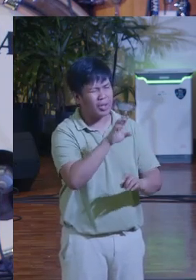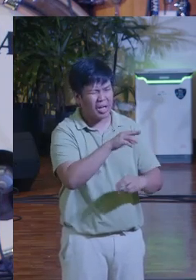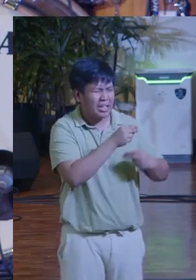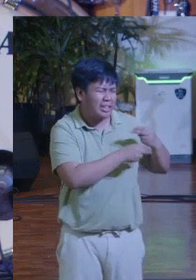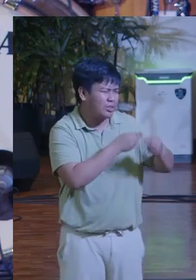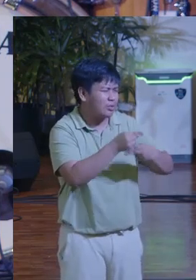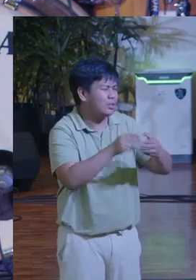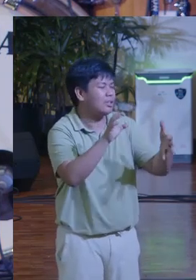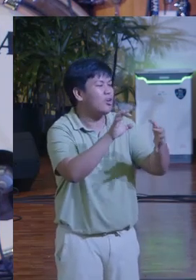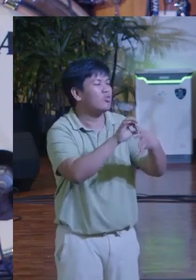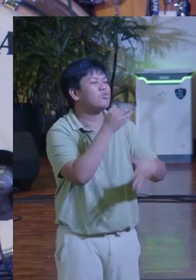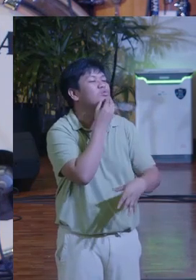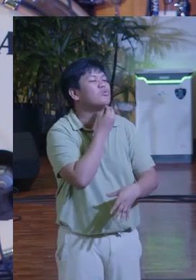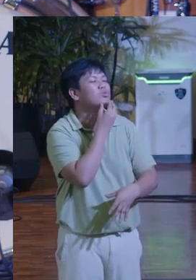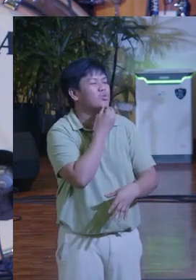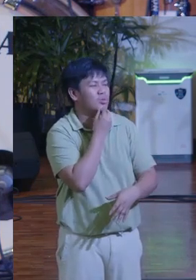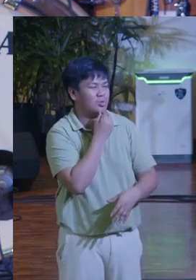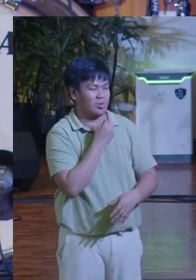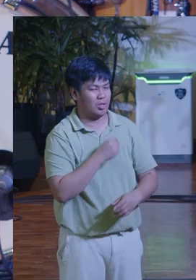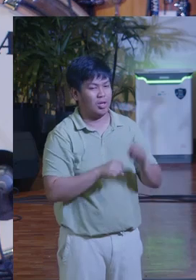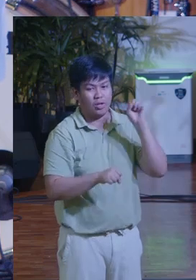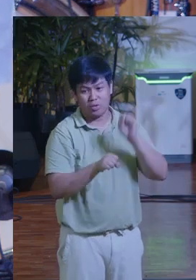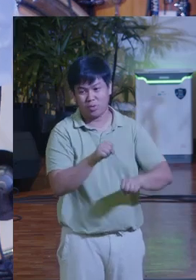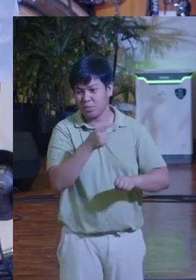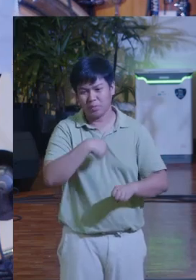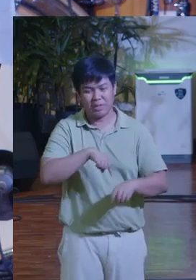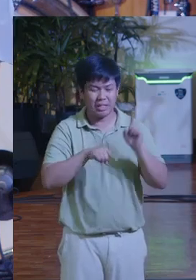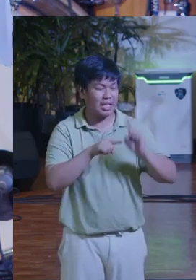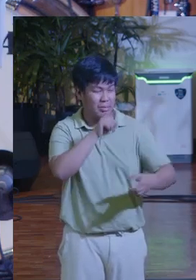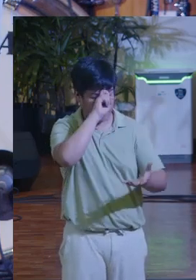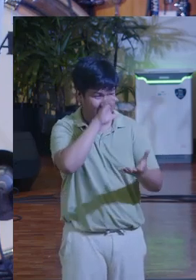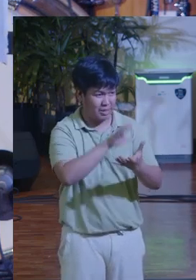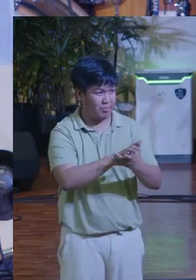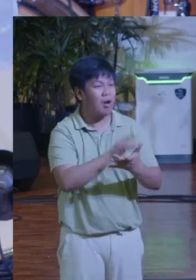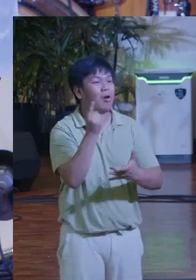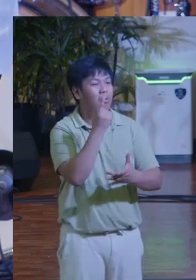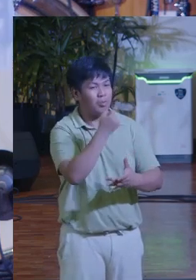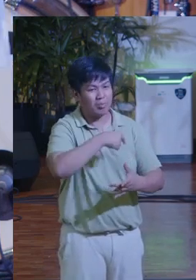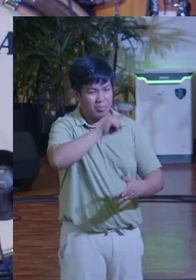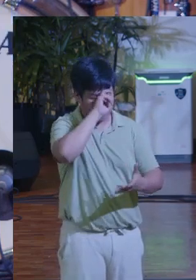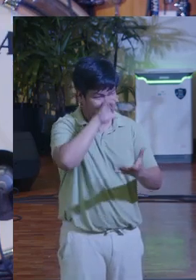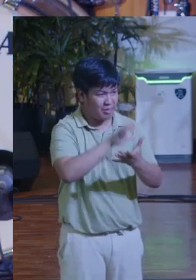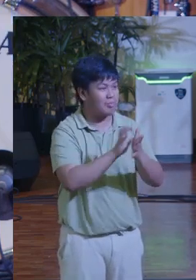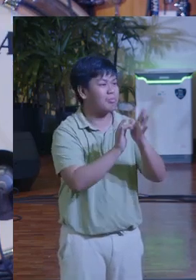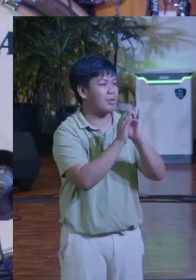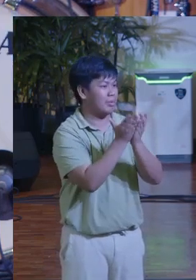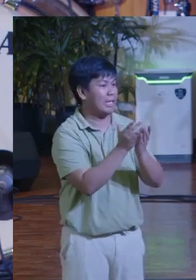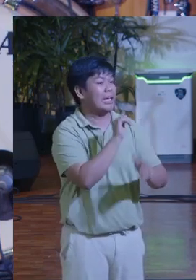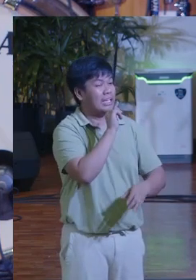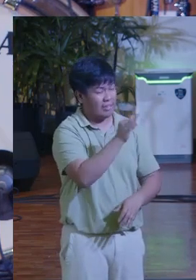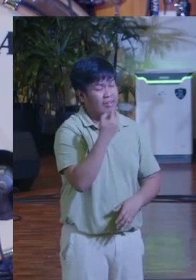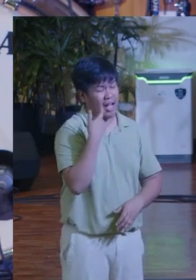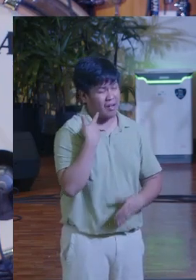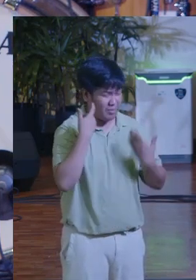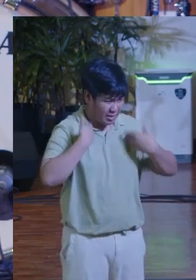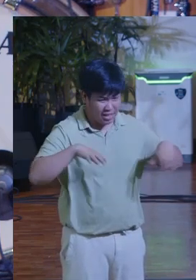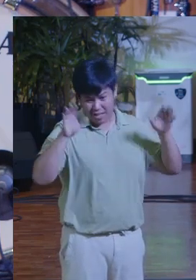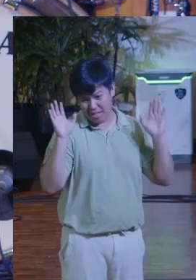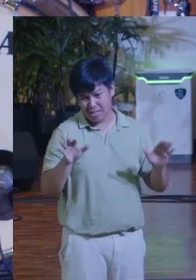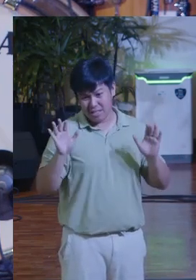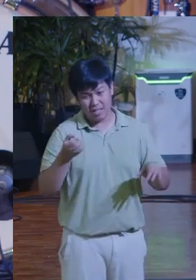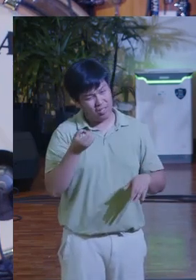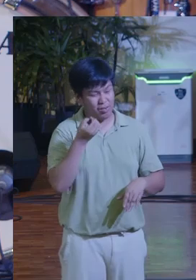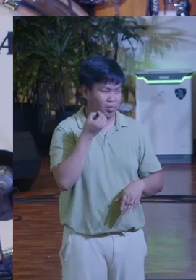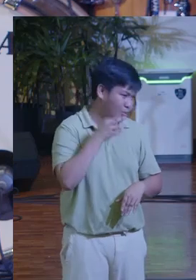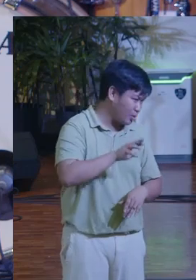sa Bible. So hindi po natin pwedeng paniwalaan yon. Kung nagpakita man ang Diyos o nagpasabi